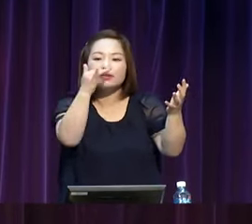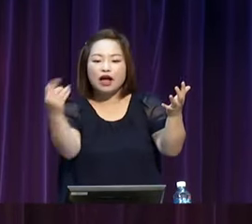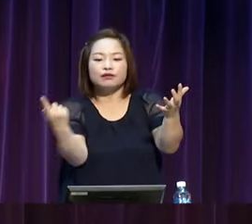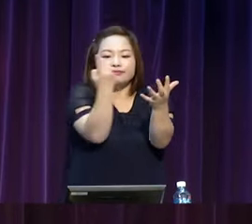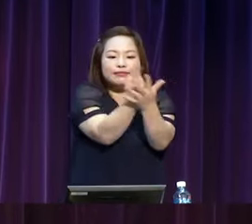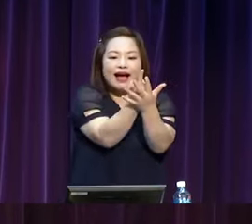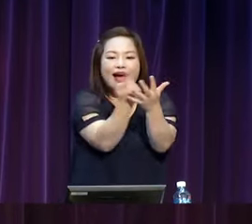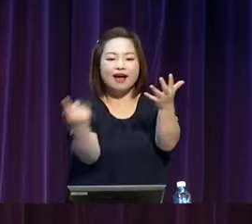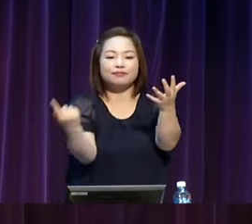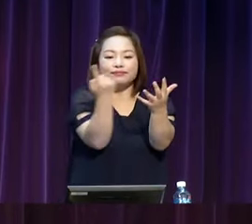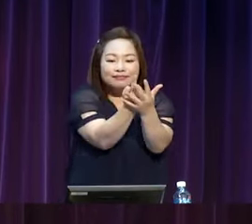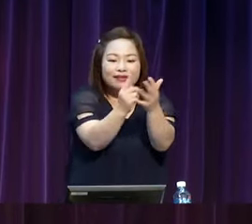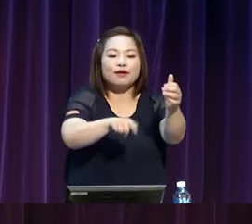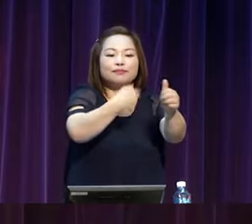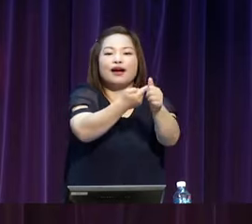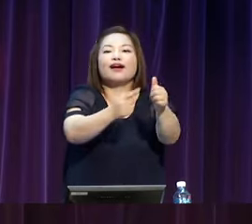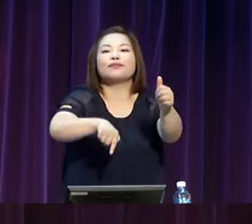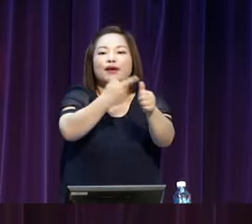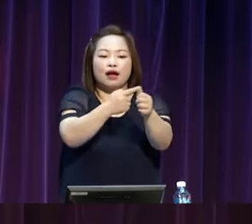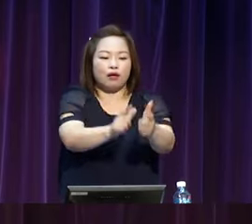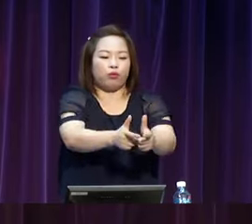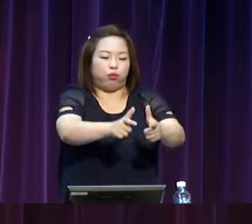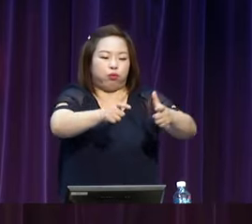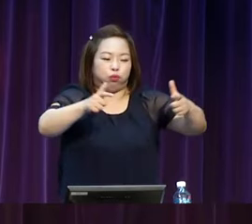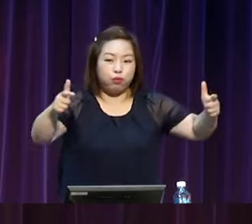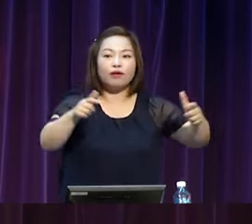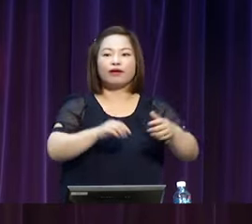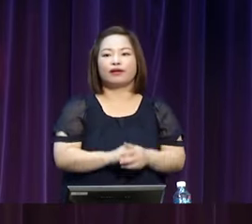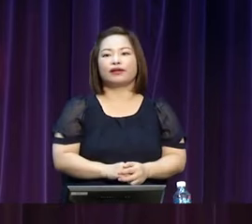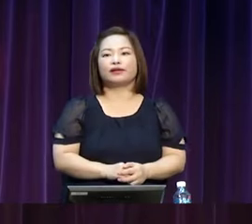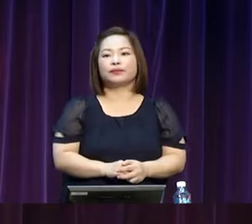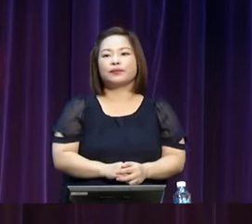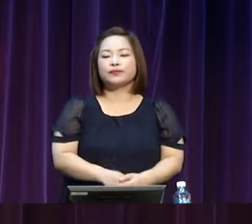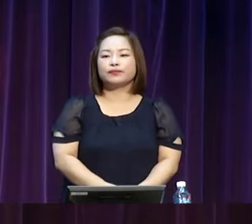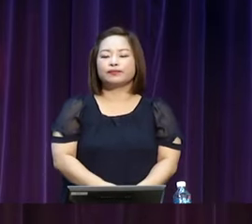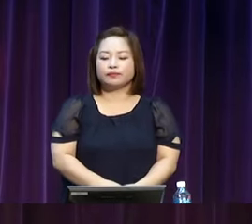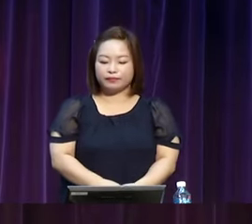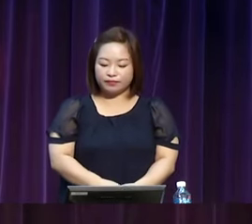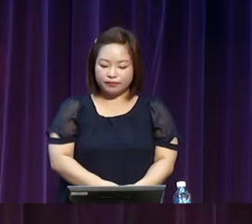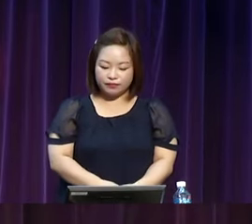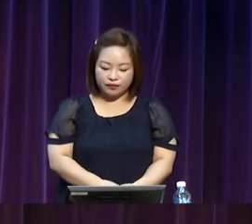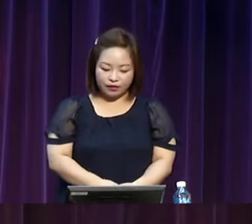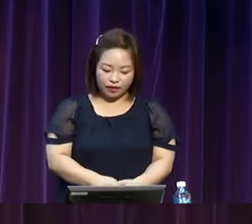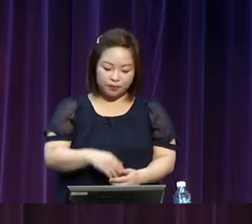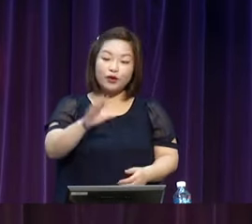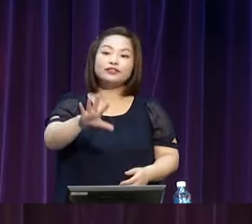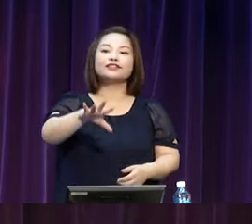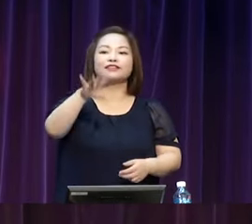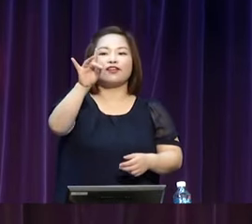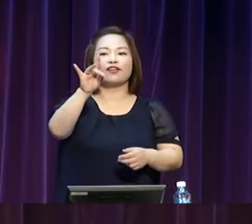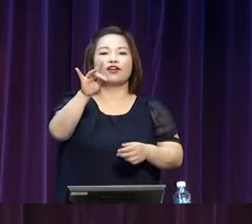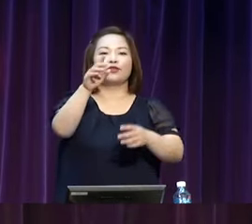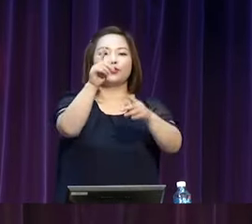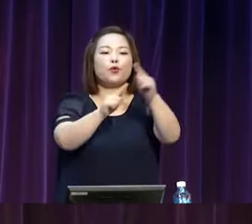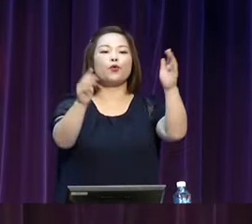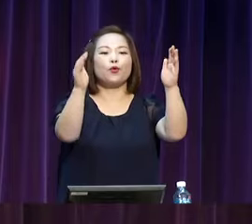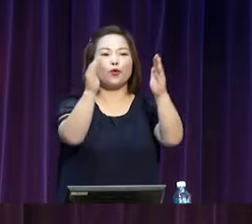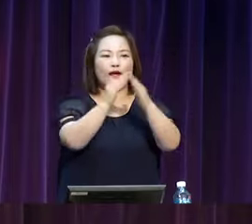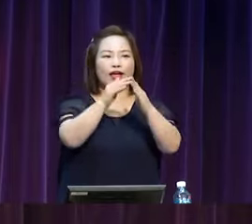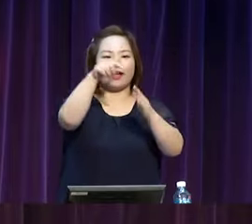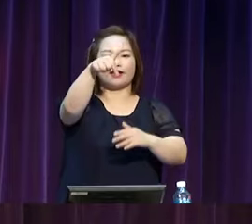교회가 무엇인지를 그래서 잘 아는 것이 중요한데 우선 한 가지 한 가지 좀